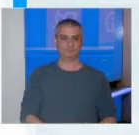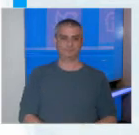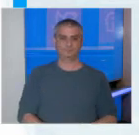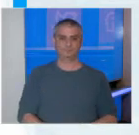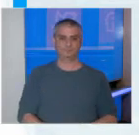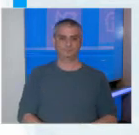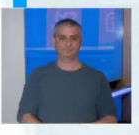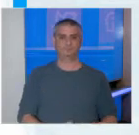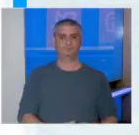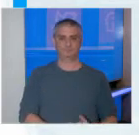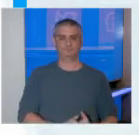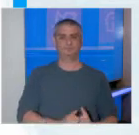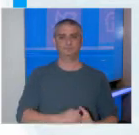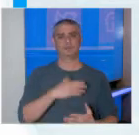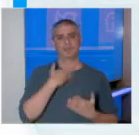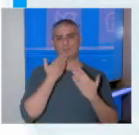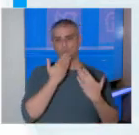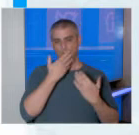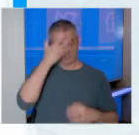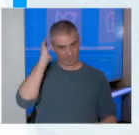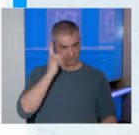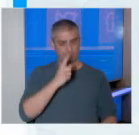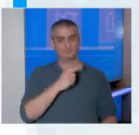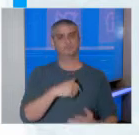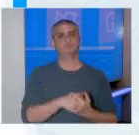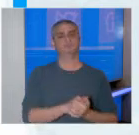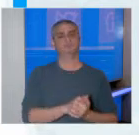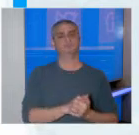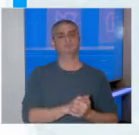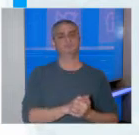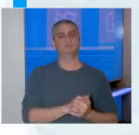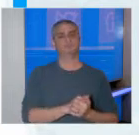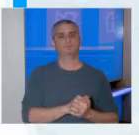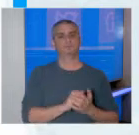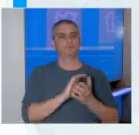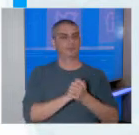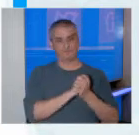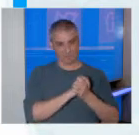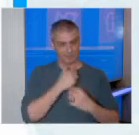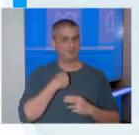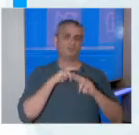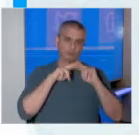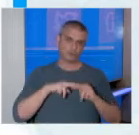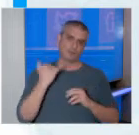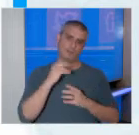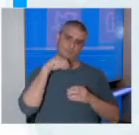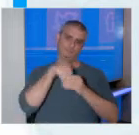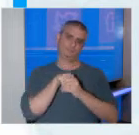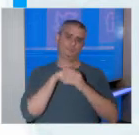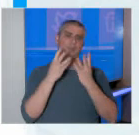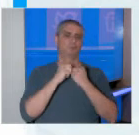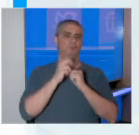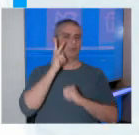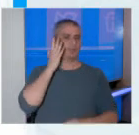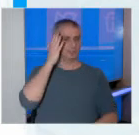עם החלק השני של כחול לבן, עם יש עתיד. היא ממשיכה לכתוב ואומרת, אני מודה ליאיר לפיד וחבריי ואשר תמיד